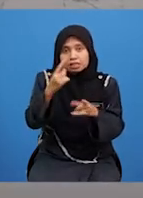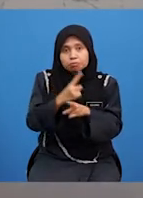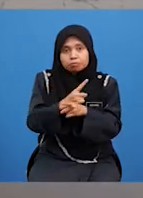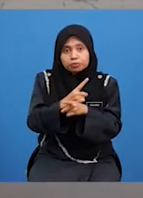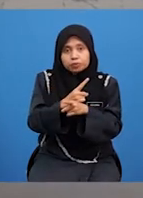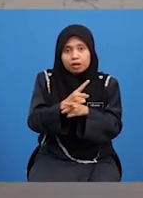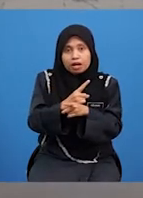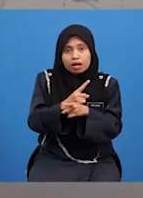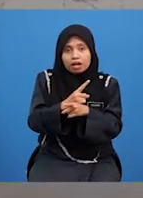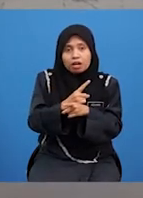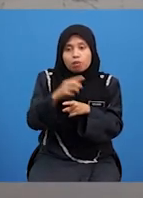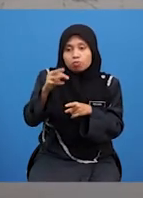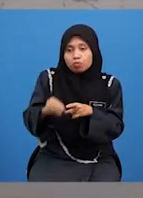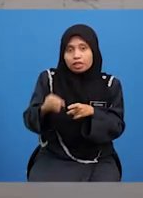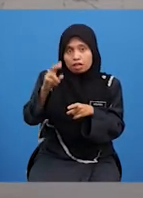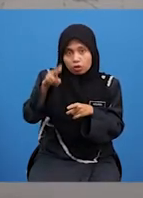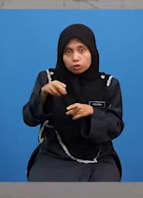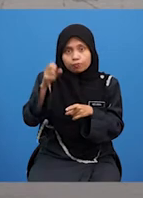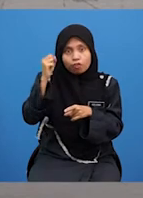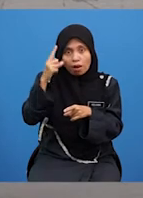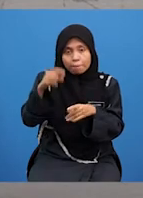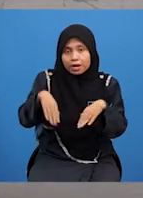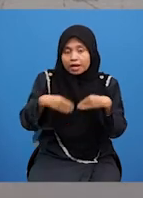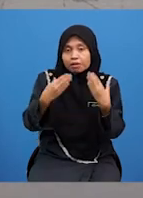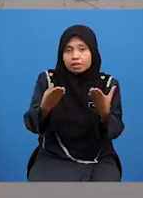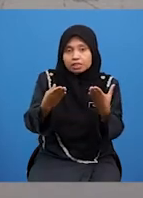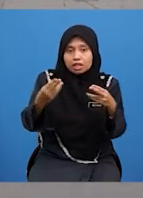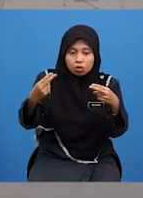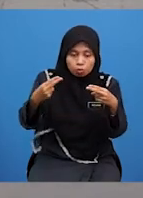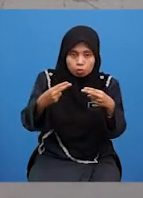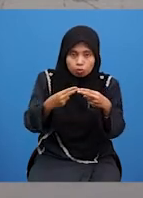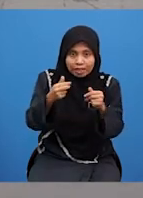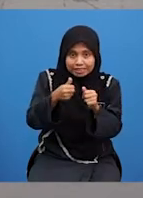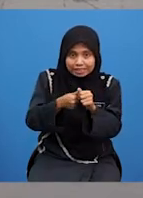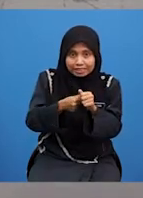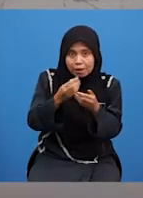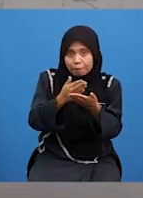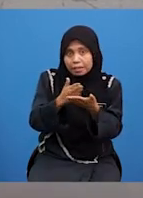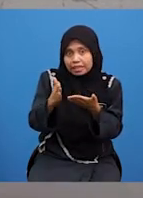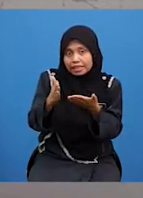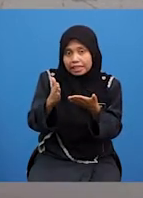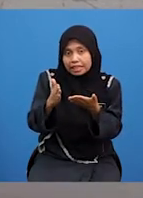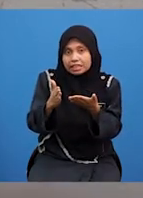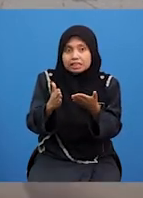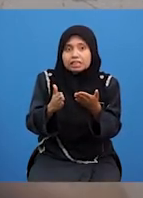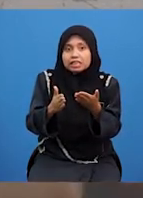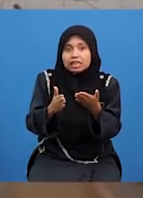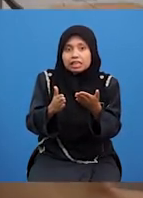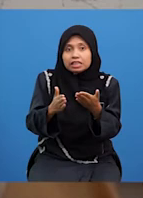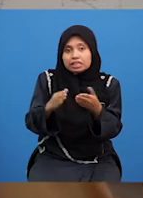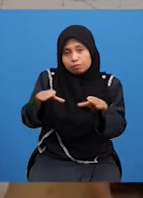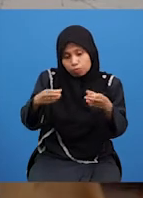memahami bagaimana hubungan setiap bahagian diolah secara bersesuaian